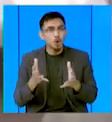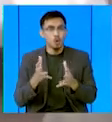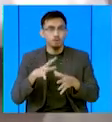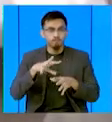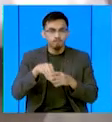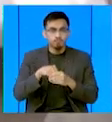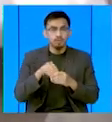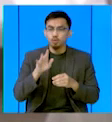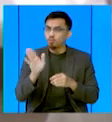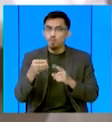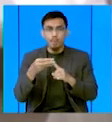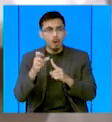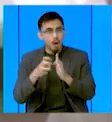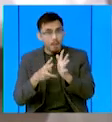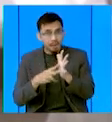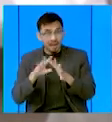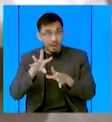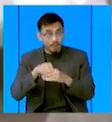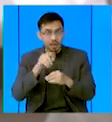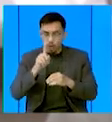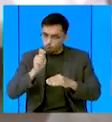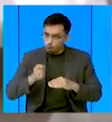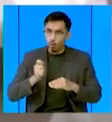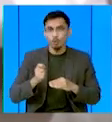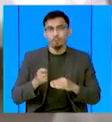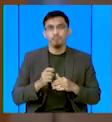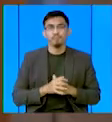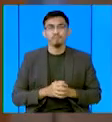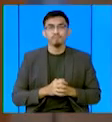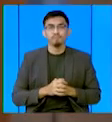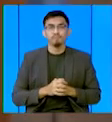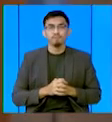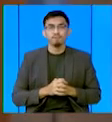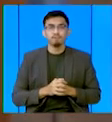tuntas. Dari Jakarta, Syahrezza Zanki, Muhammad Firmansa, iNews melaporkan.